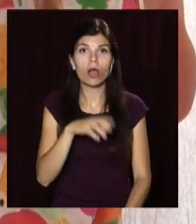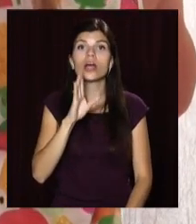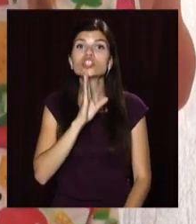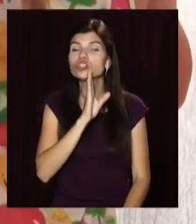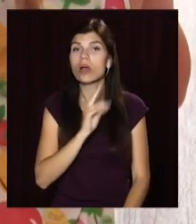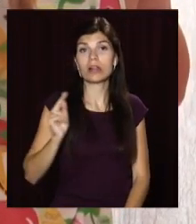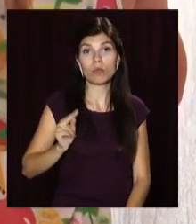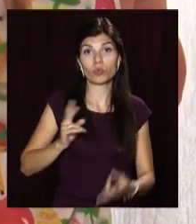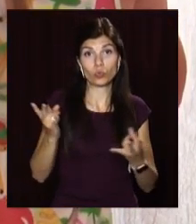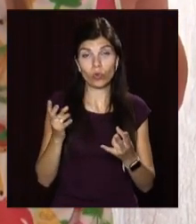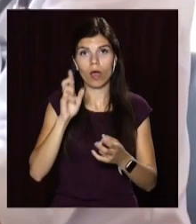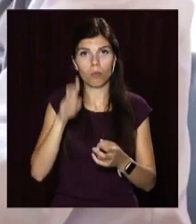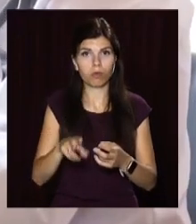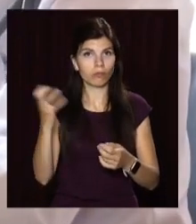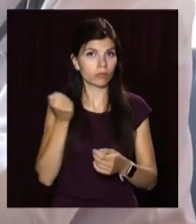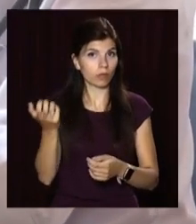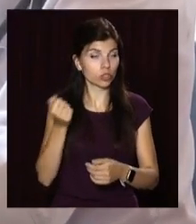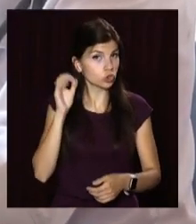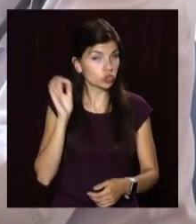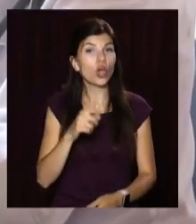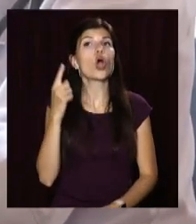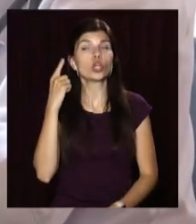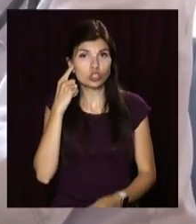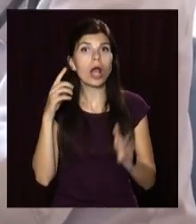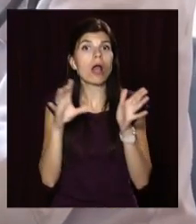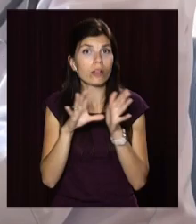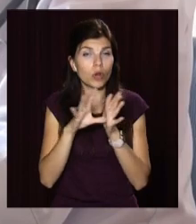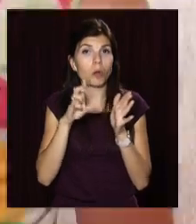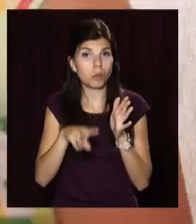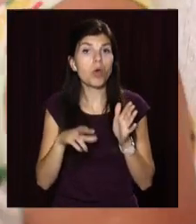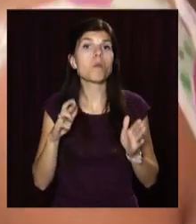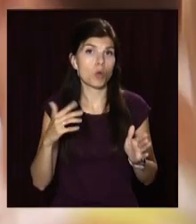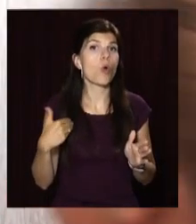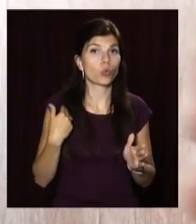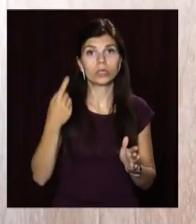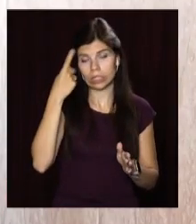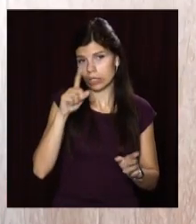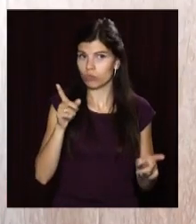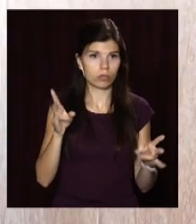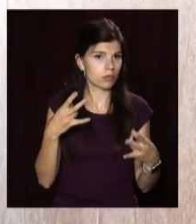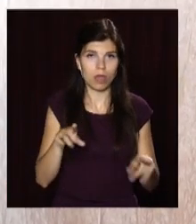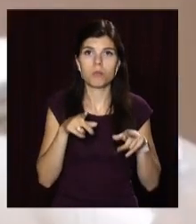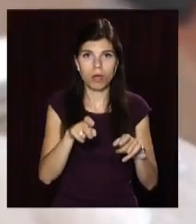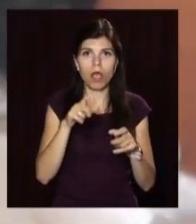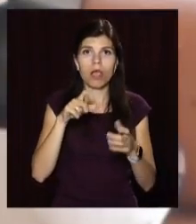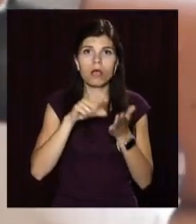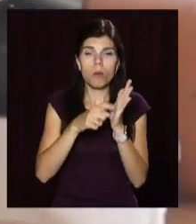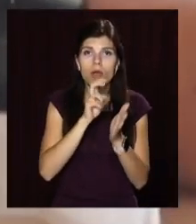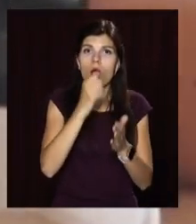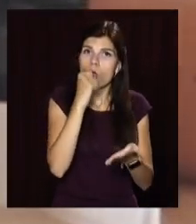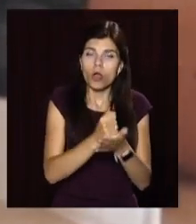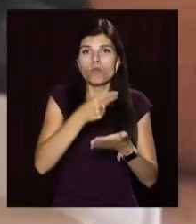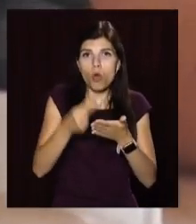Про електронні листки непрацездатності чула. Говорить, їй подобається ця ідея. Адже не треба буде бігати кабінетами, запечатками